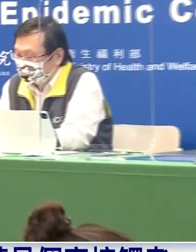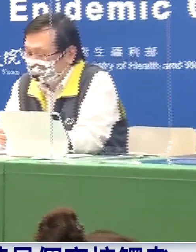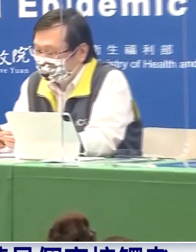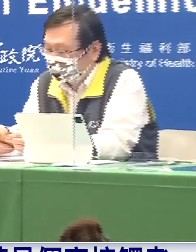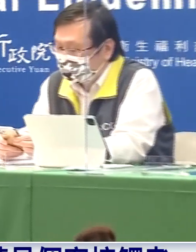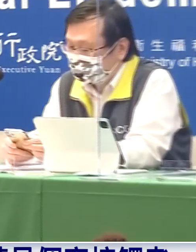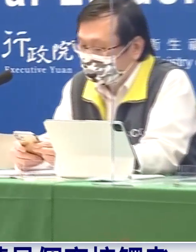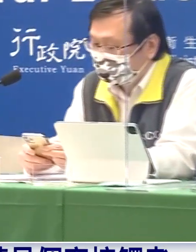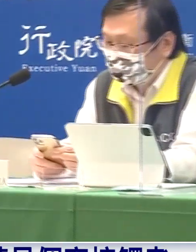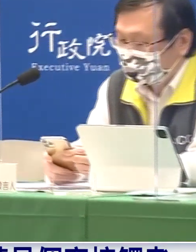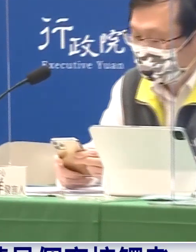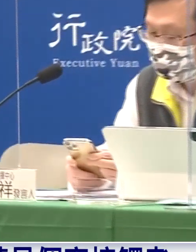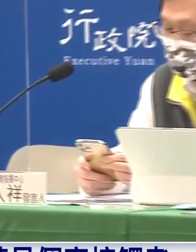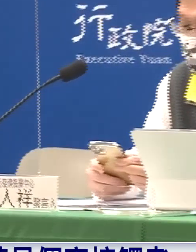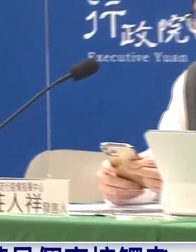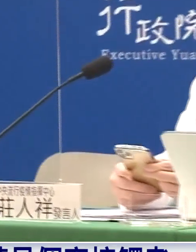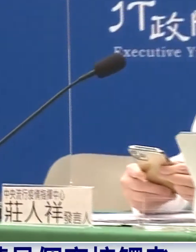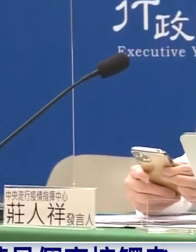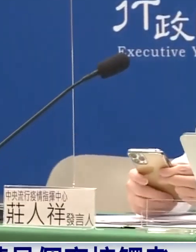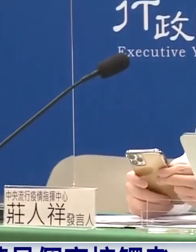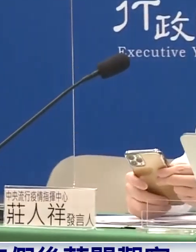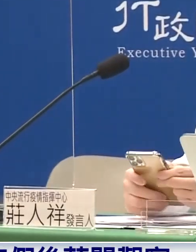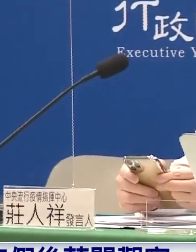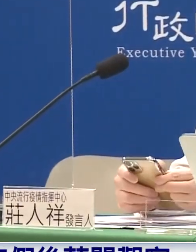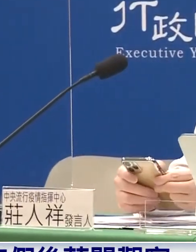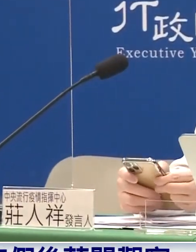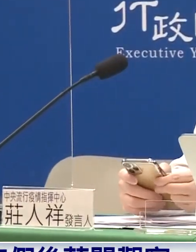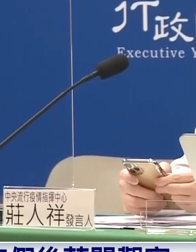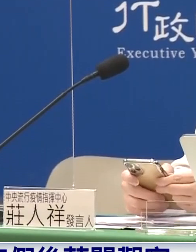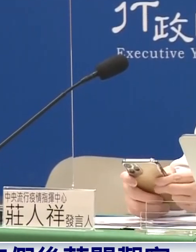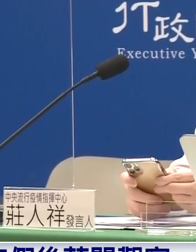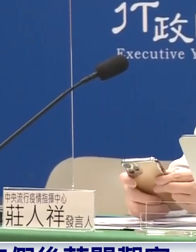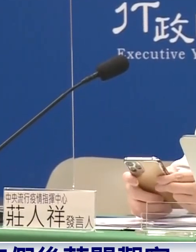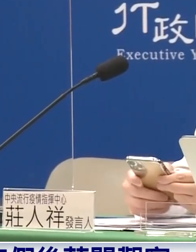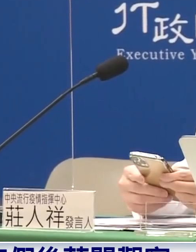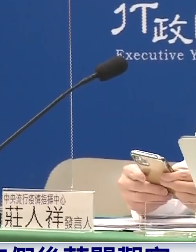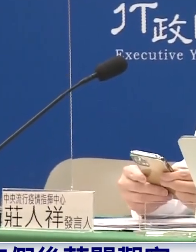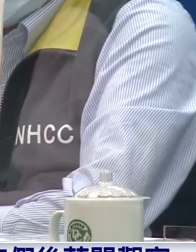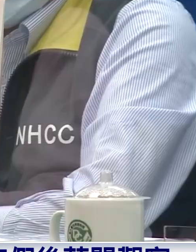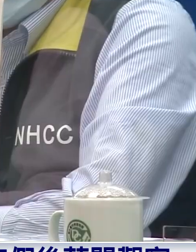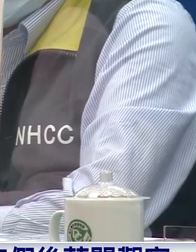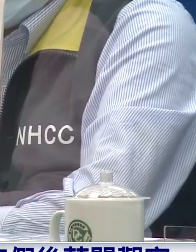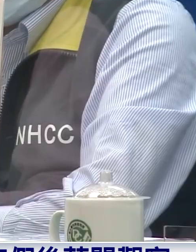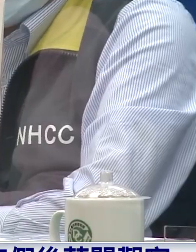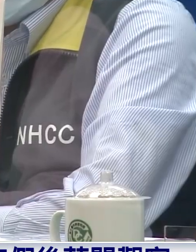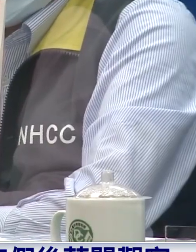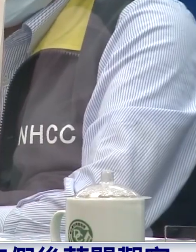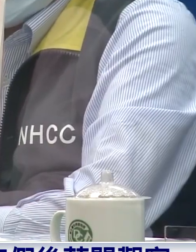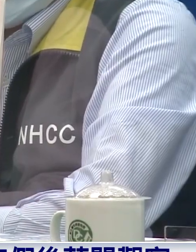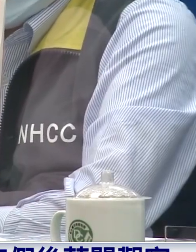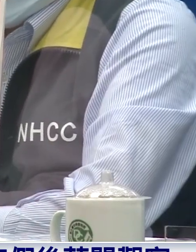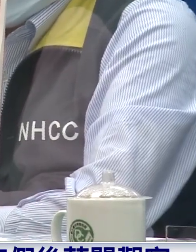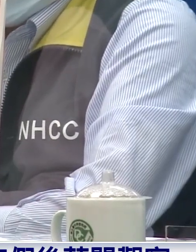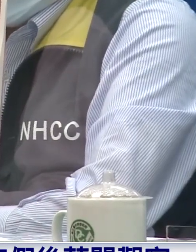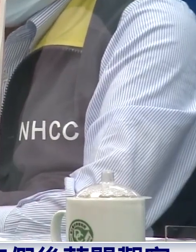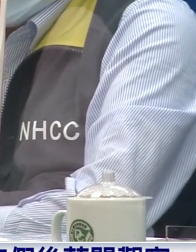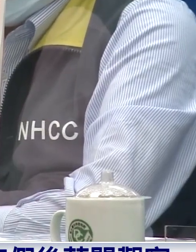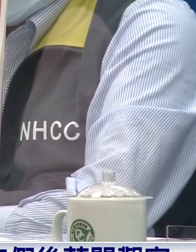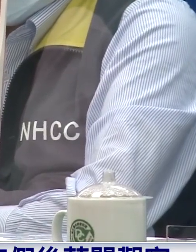可控制范围内，对着公卫学者有测，2月11日后疫情会慢慢来收敛。指挥中心表示，过年了后